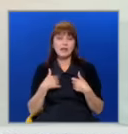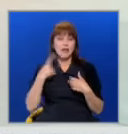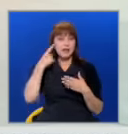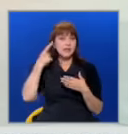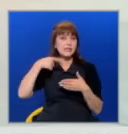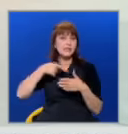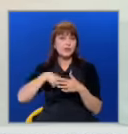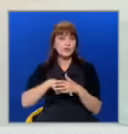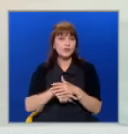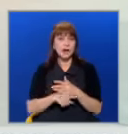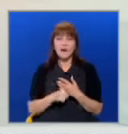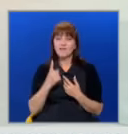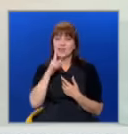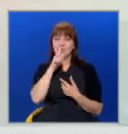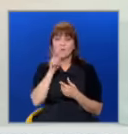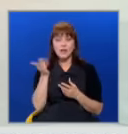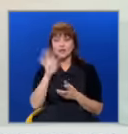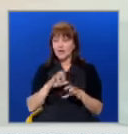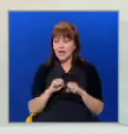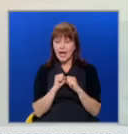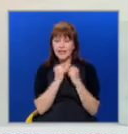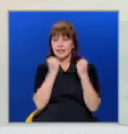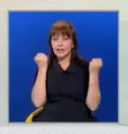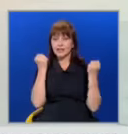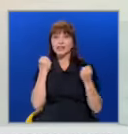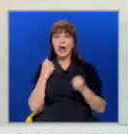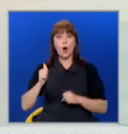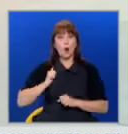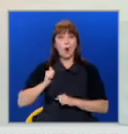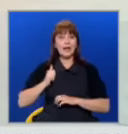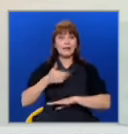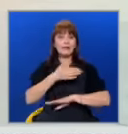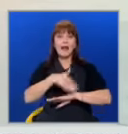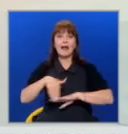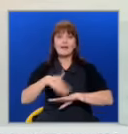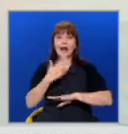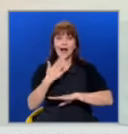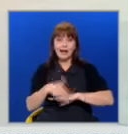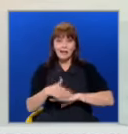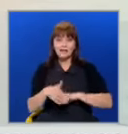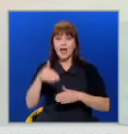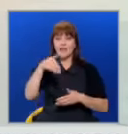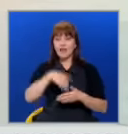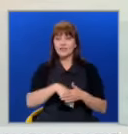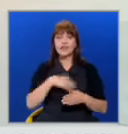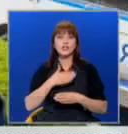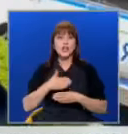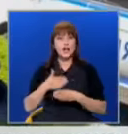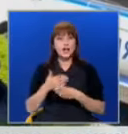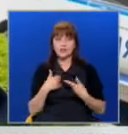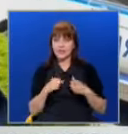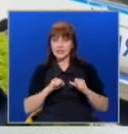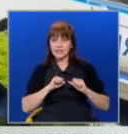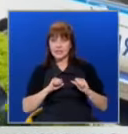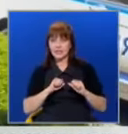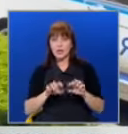един момент нещата ще ескалират до степен такава, че охраната на границата ни, изобщо охраната на вътрешния ред, ще бъде сериозно застрашена.